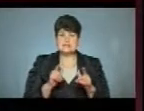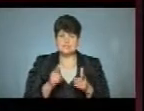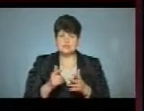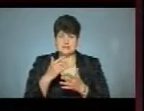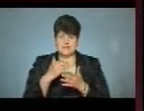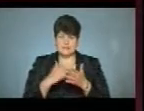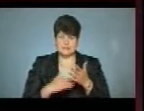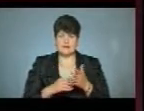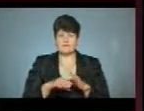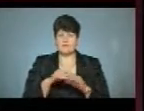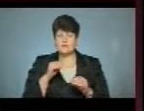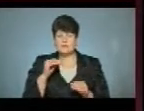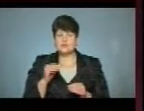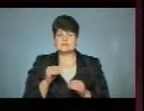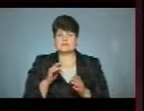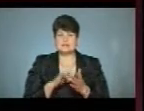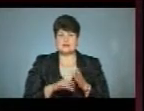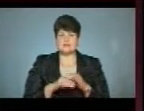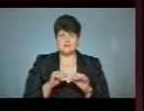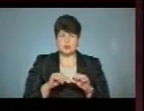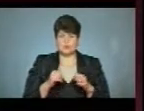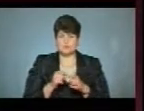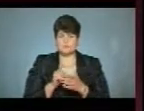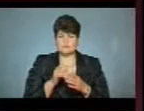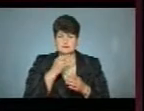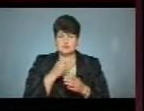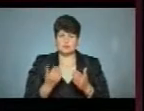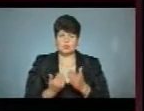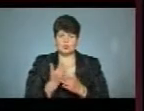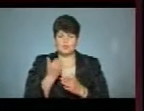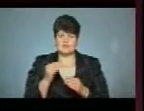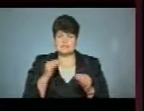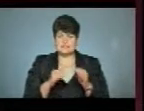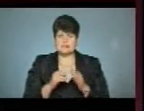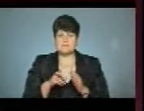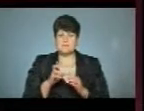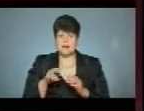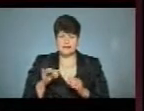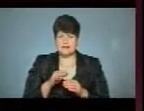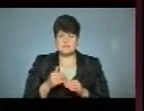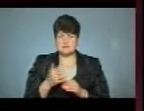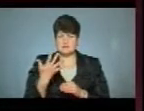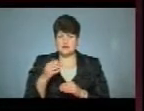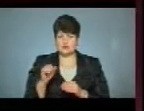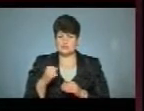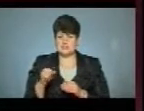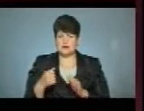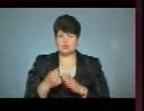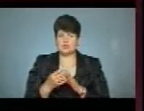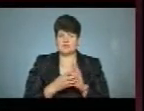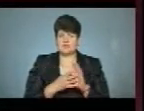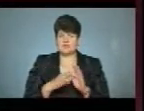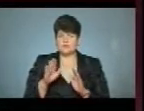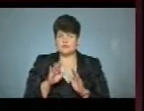календарем виборів, Центральна виборча комісія має оприлюднити новий склад парламенту не пізніше 5 серпня, і до 9 вересня має